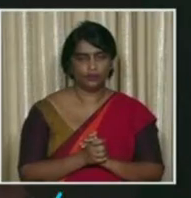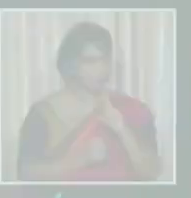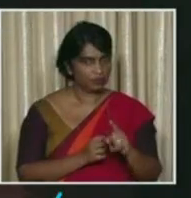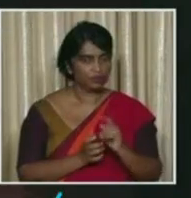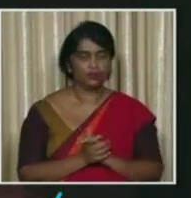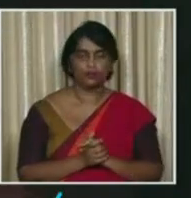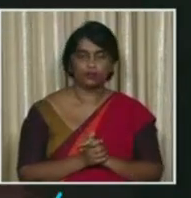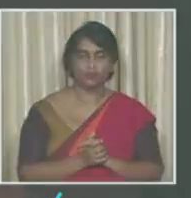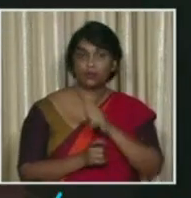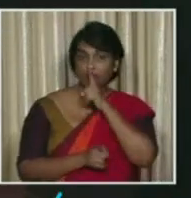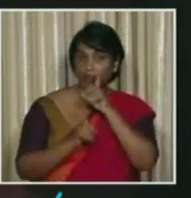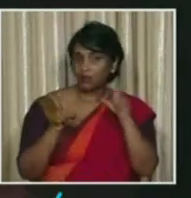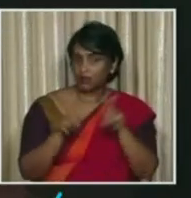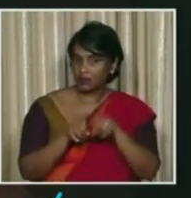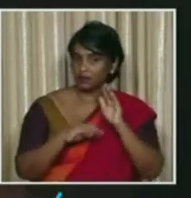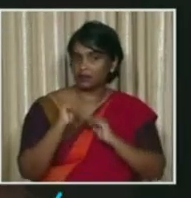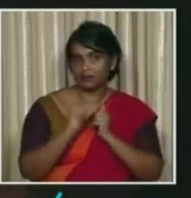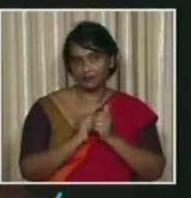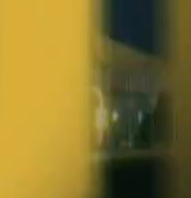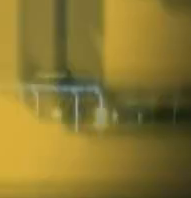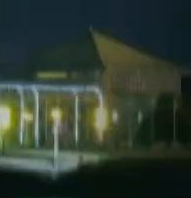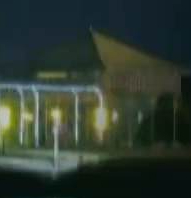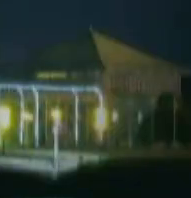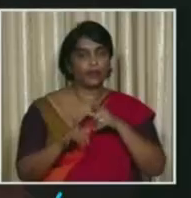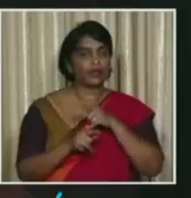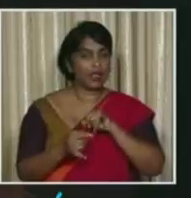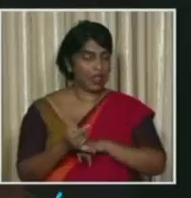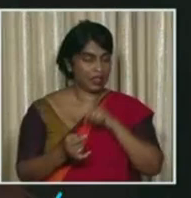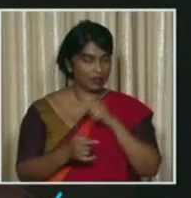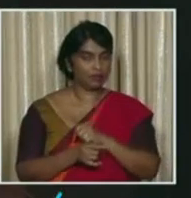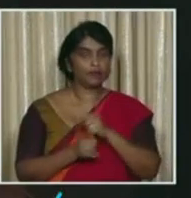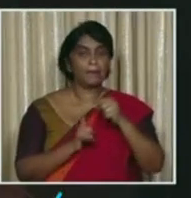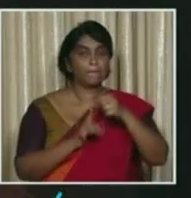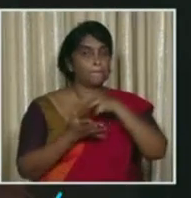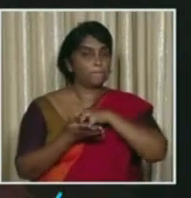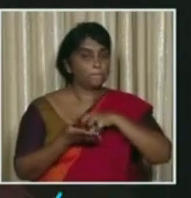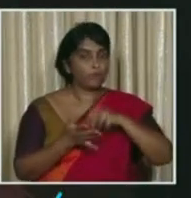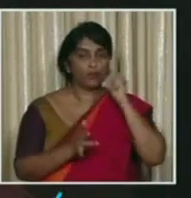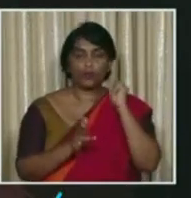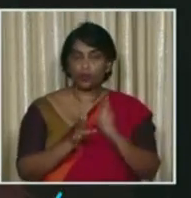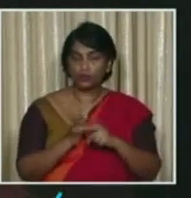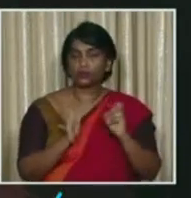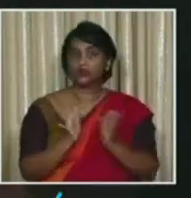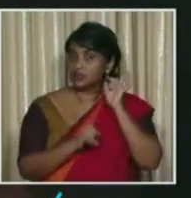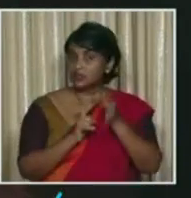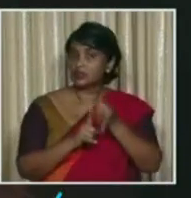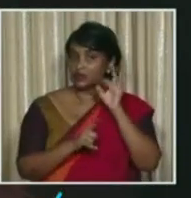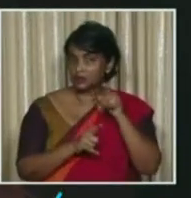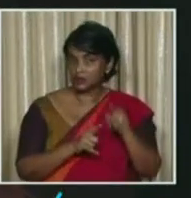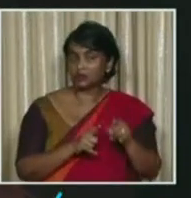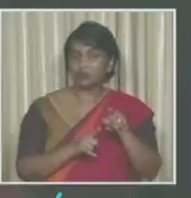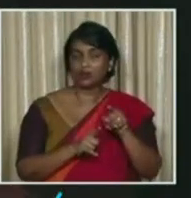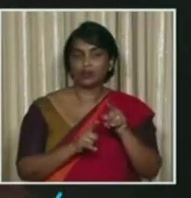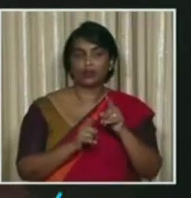ඉල්ලීමක් කරනවා කතාව වගේම ඒක ක්‍රියාවට නංවන්න කටයුතු කරන්න. ප්‍රාදේශීය සම්බන්ධීකරණ කමිටු සභාපතිවරුන්ට